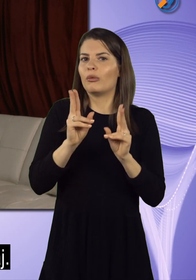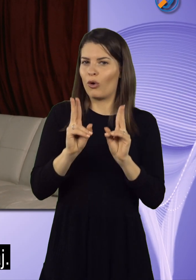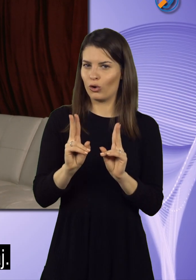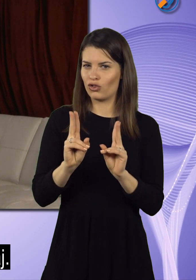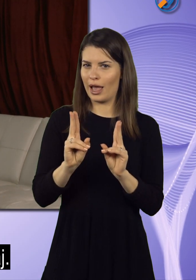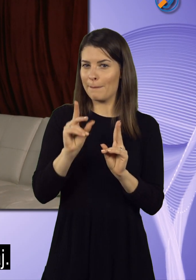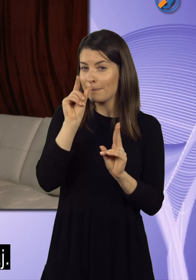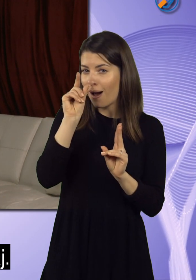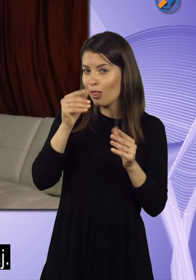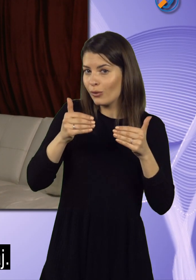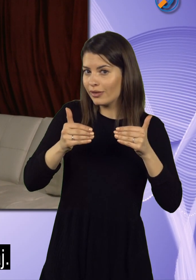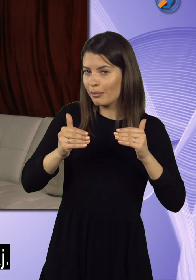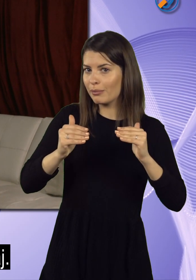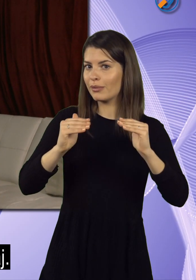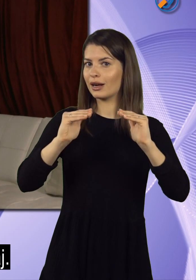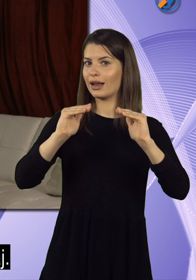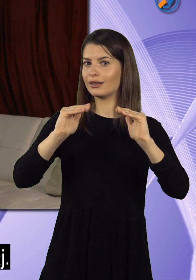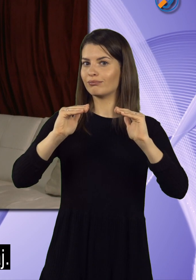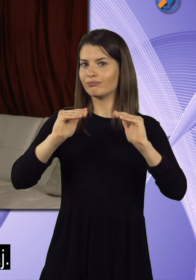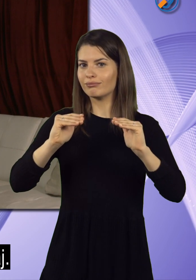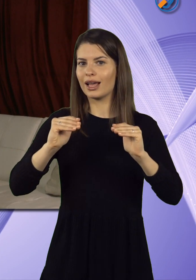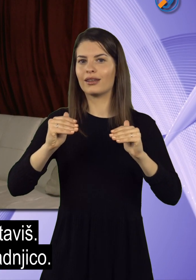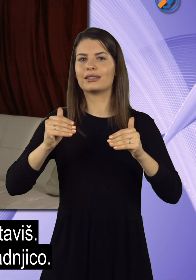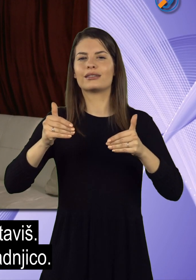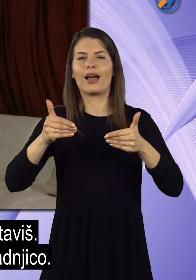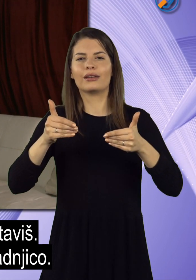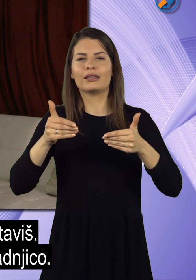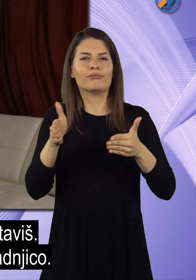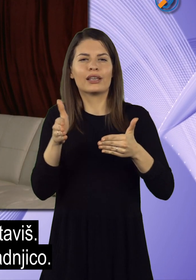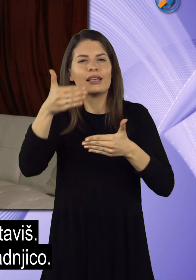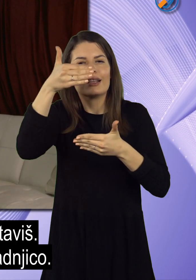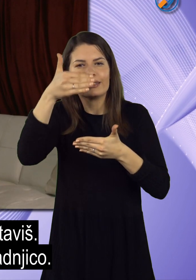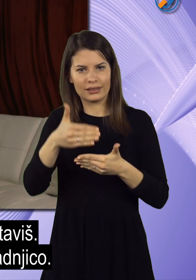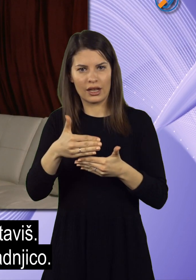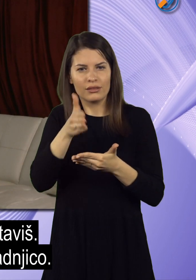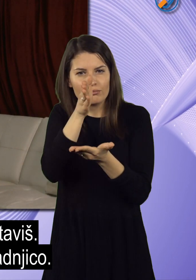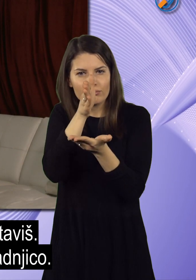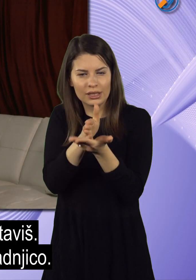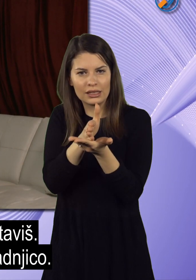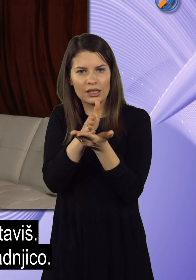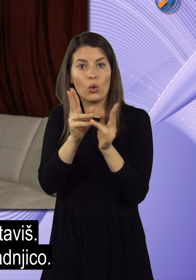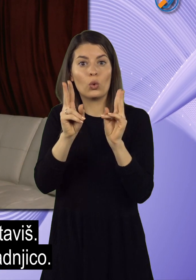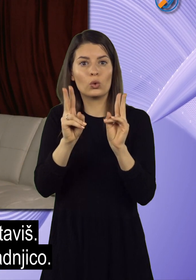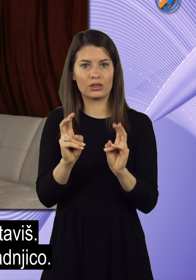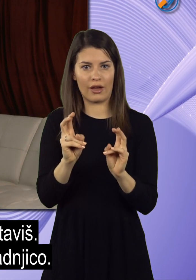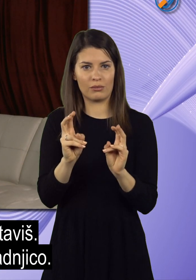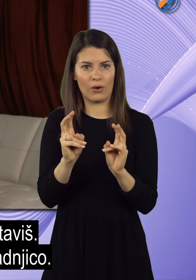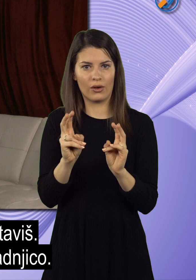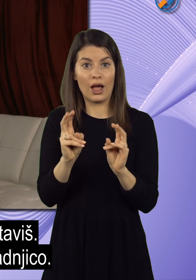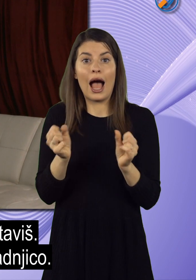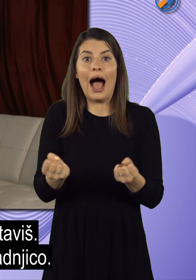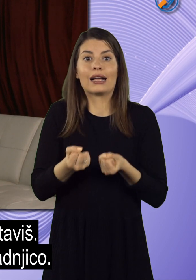Torej malo naprej, malo nazaj in nekje na sredini ustaviš.